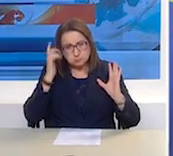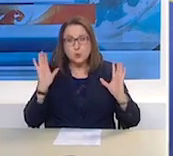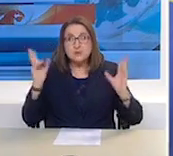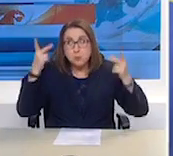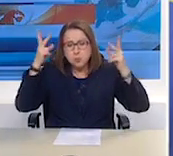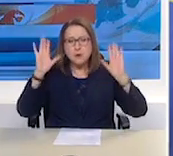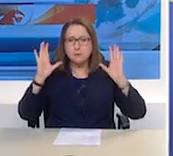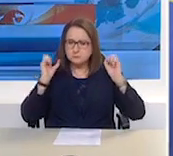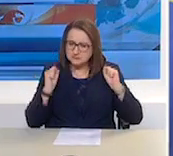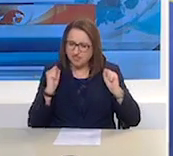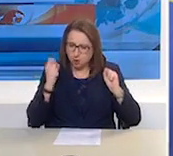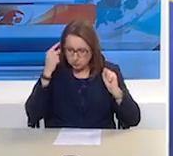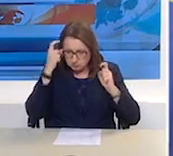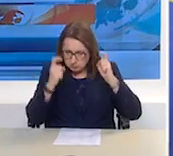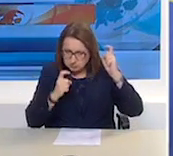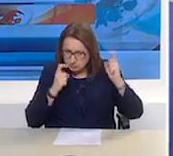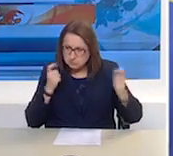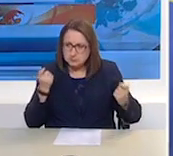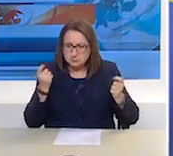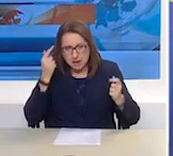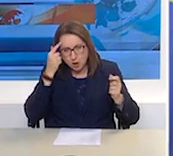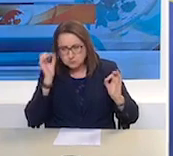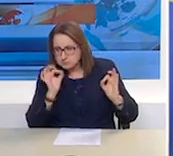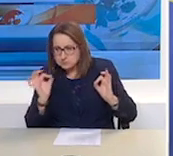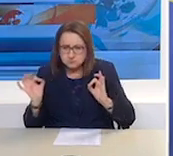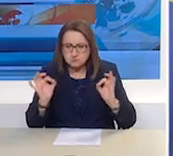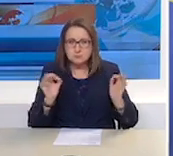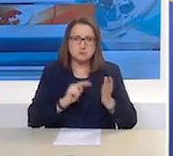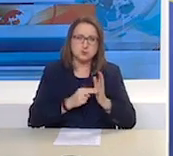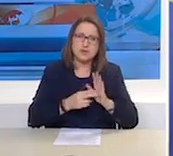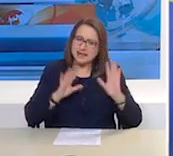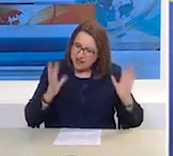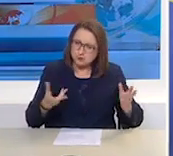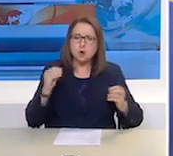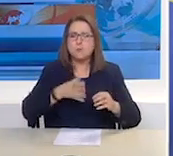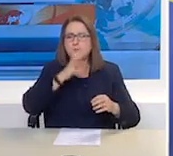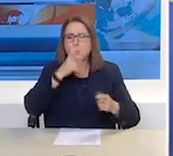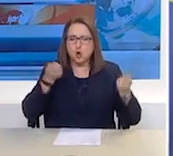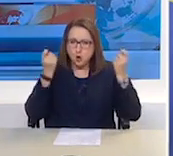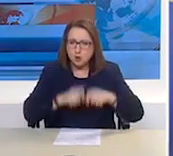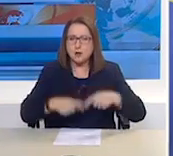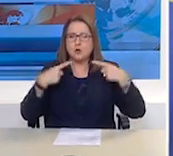των μέτρων απόστασης σε κάθε οργανωμένη παραλία. Ερχόμαστε να καλύψουμε την ανάγκη